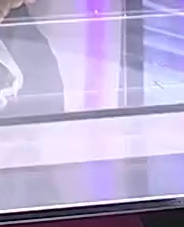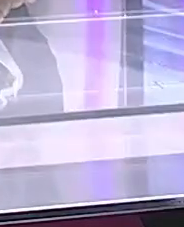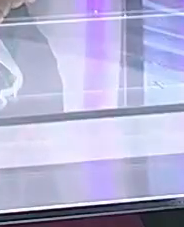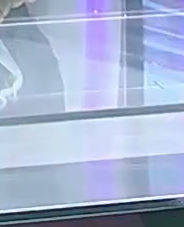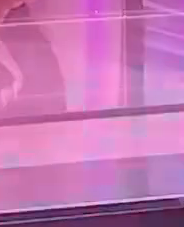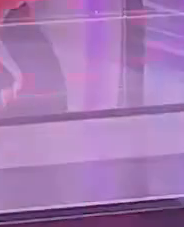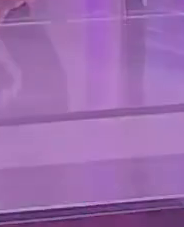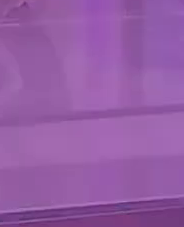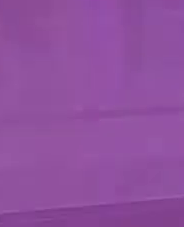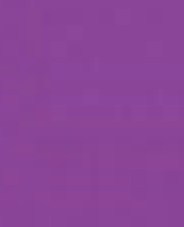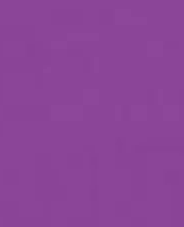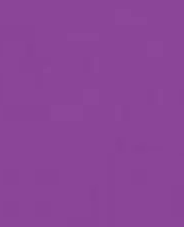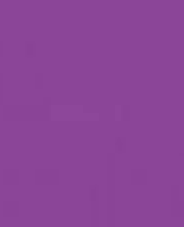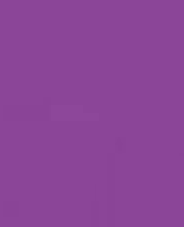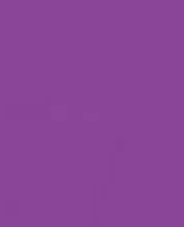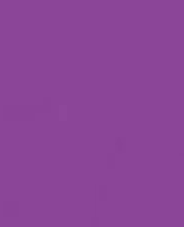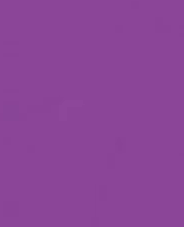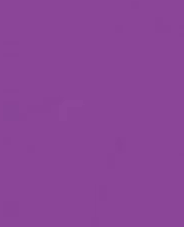di Damansara tu.